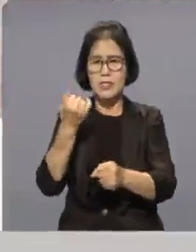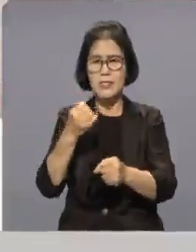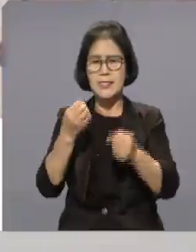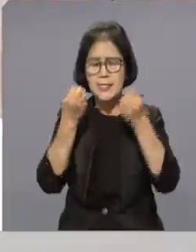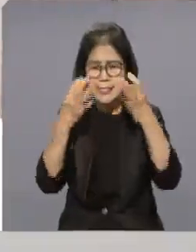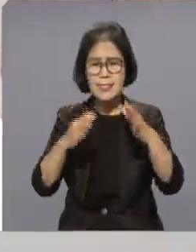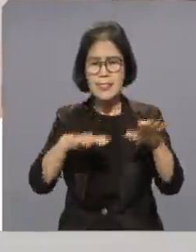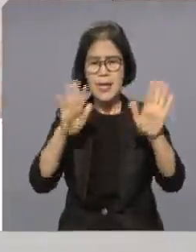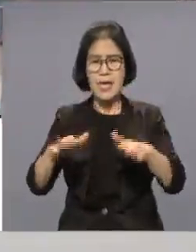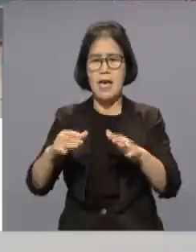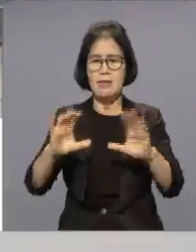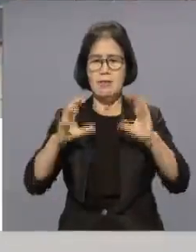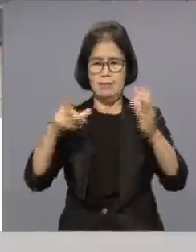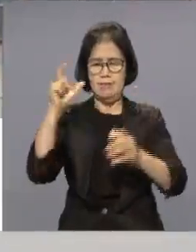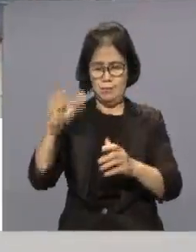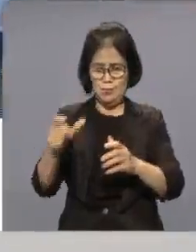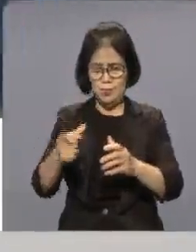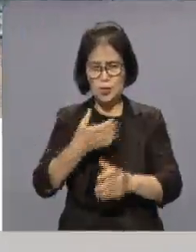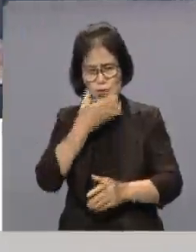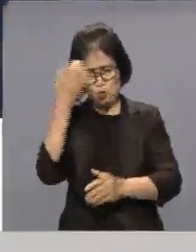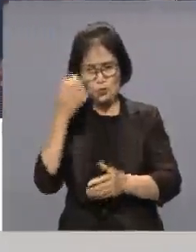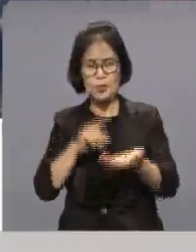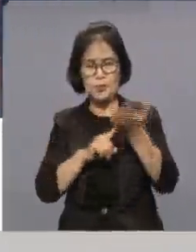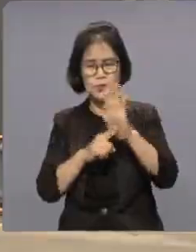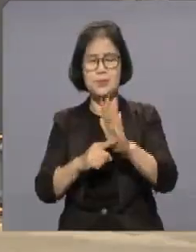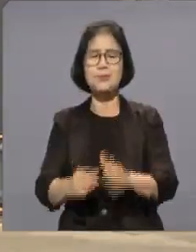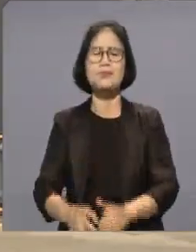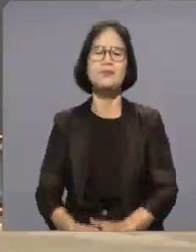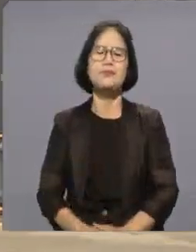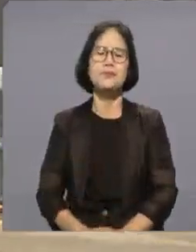꿈을 강조했습니다. 정철호 기자입니다.